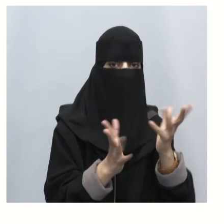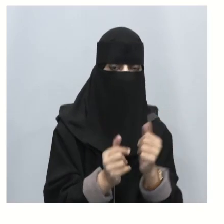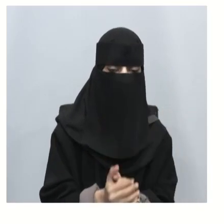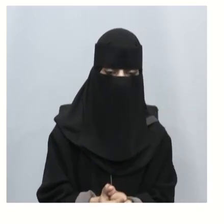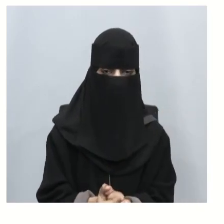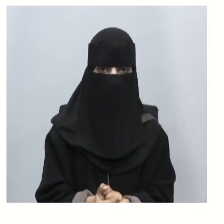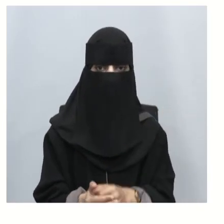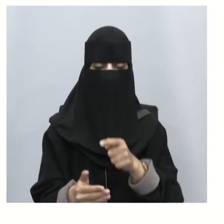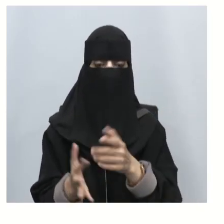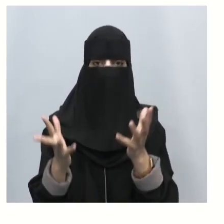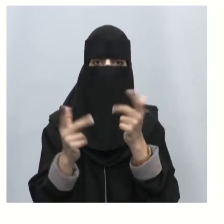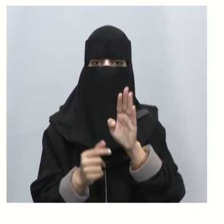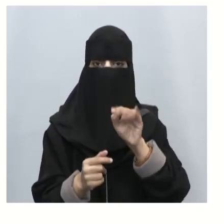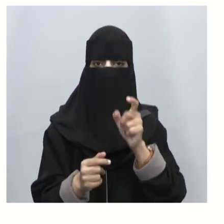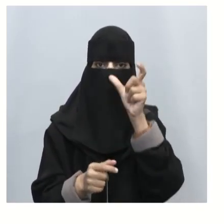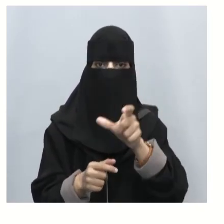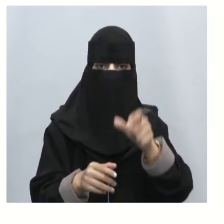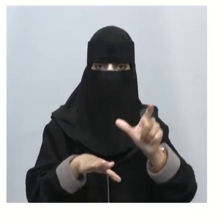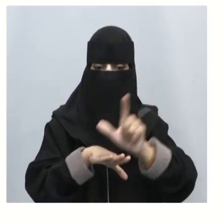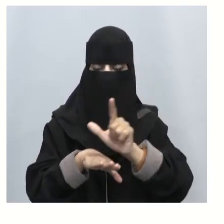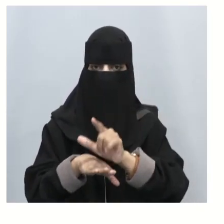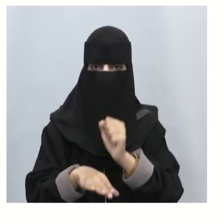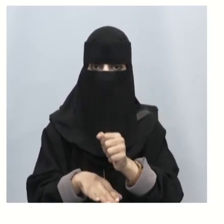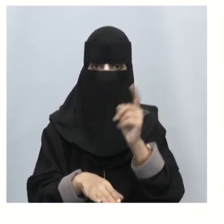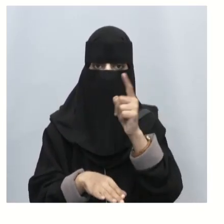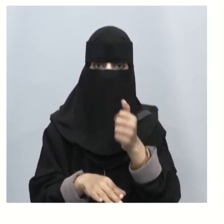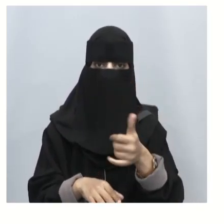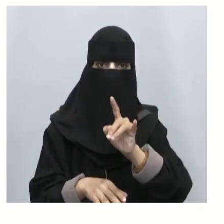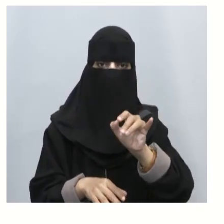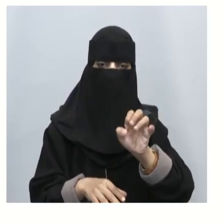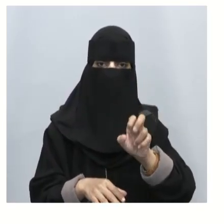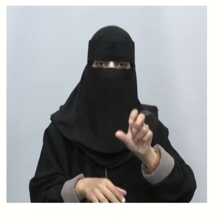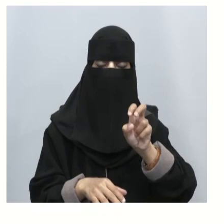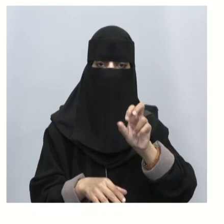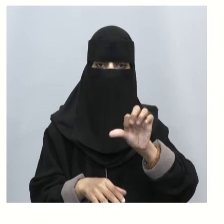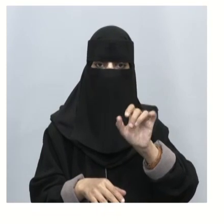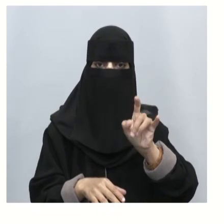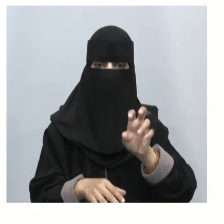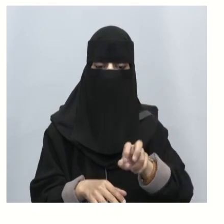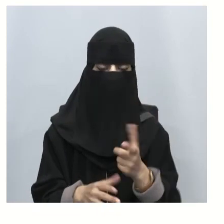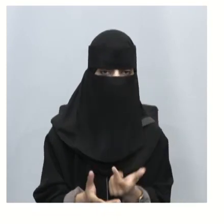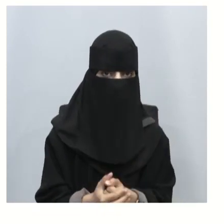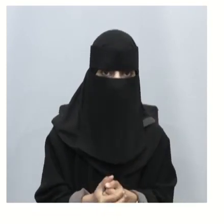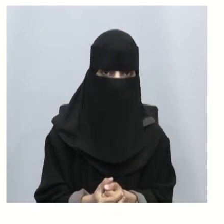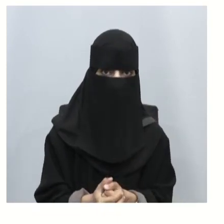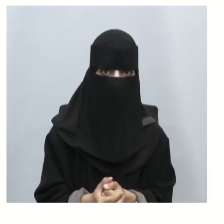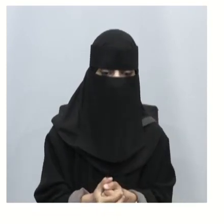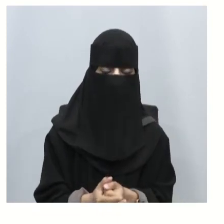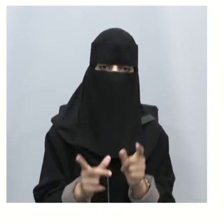عدد خلفاء الدوله الامويه خلال 91 عاما التي استمرت فيها هذه الدوله